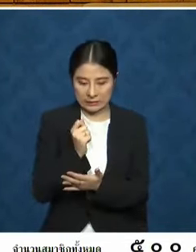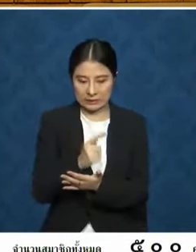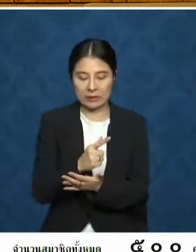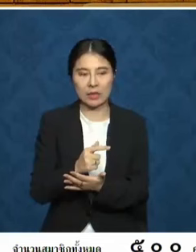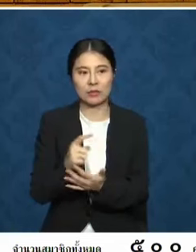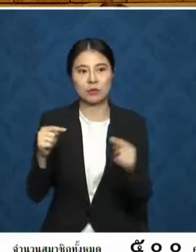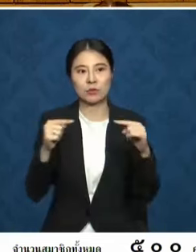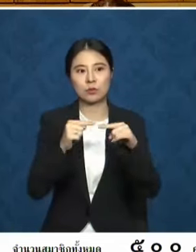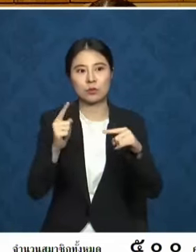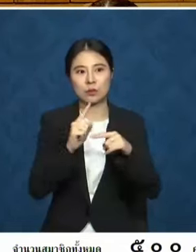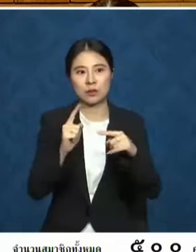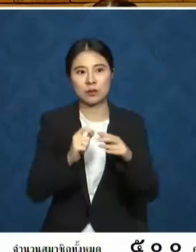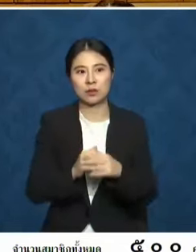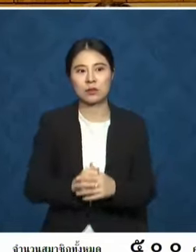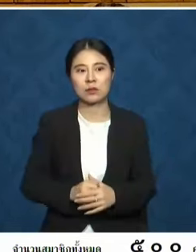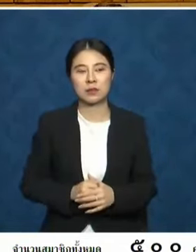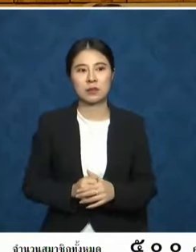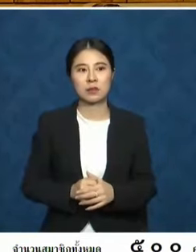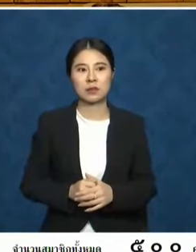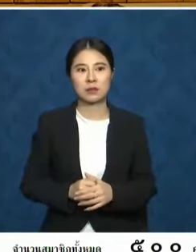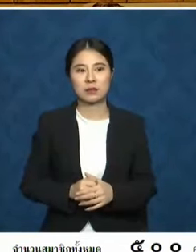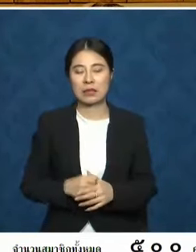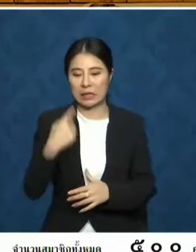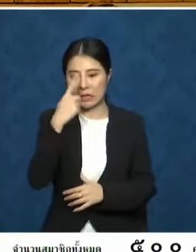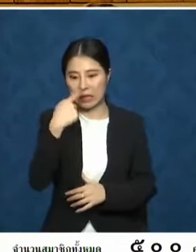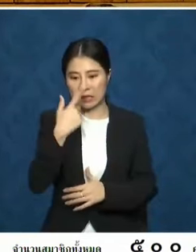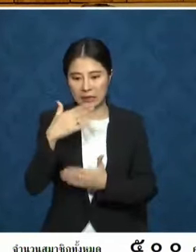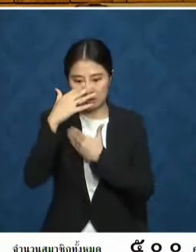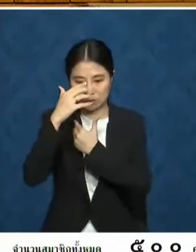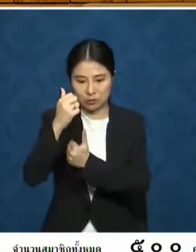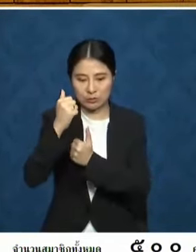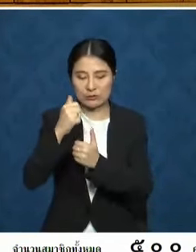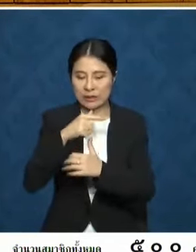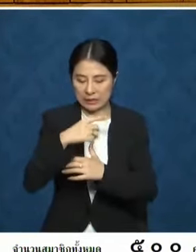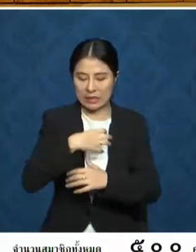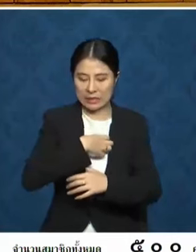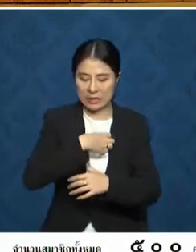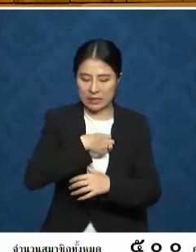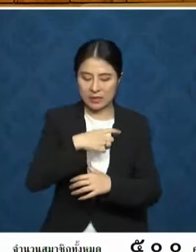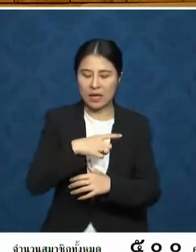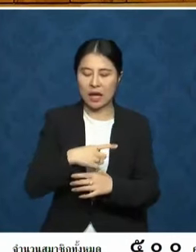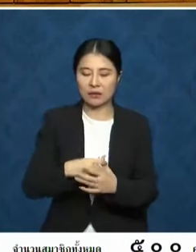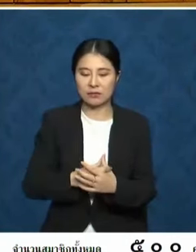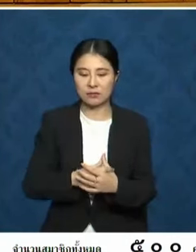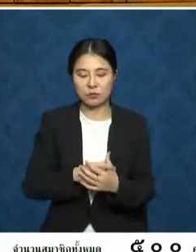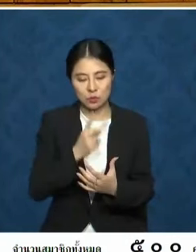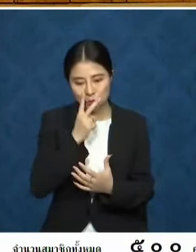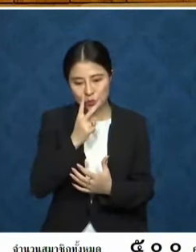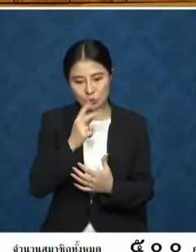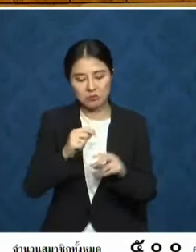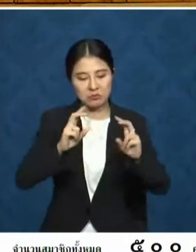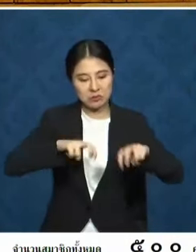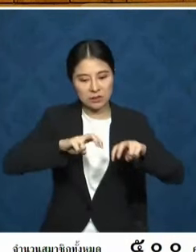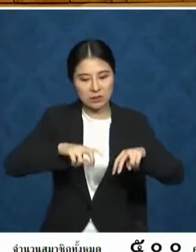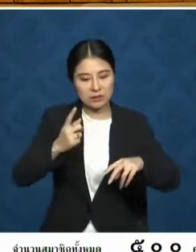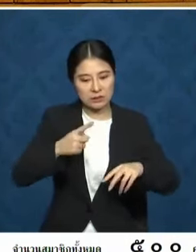กแงเตี้ย ให้คนที่จะตองใช้จิ ๆ เท่านั้นที่เข้ามาอย่างไรก็ตามครับ ในเรื่องของ